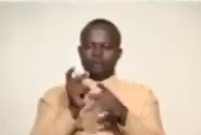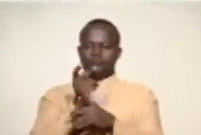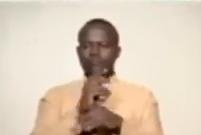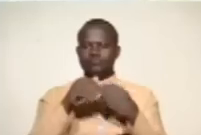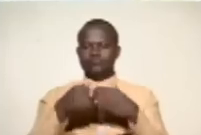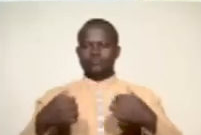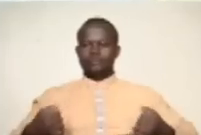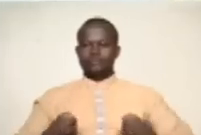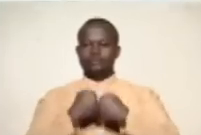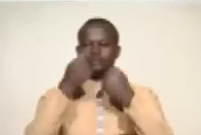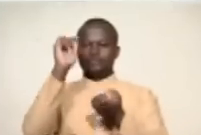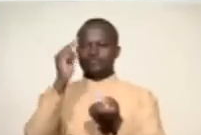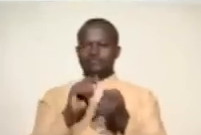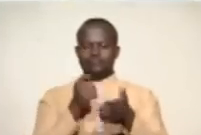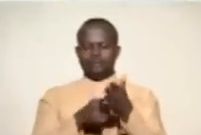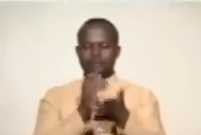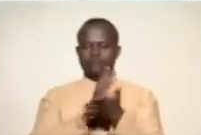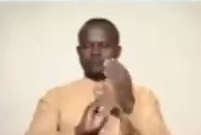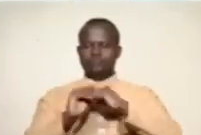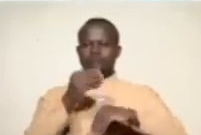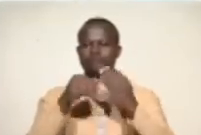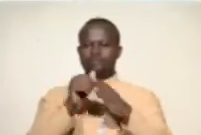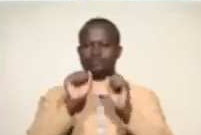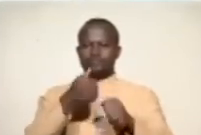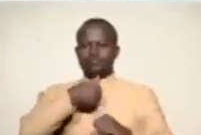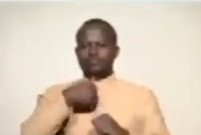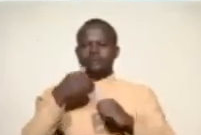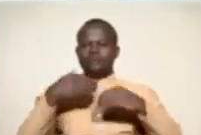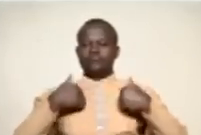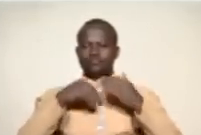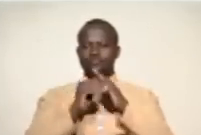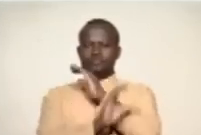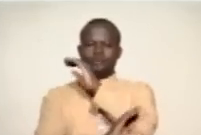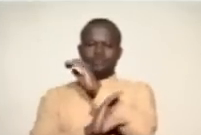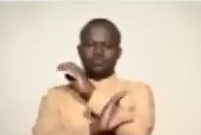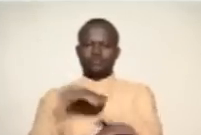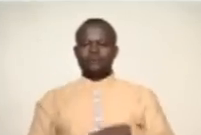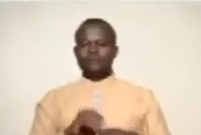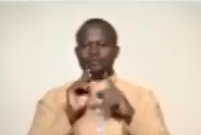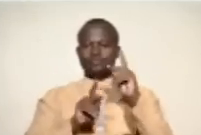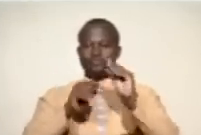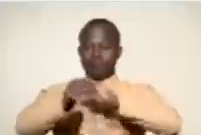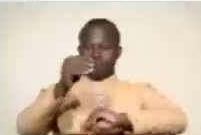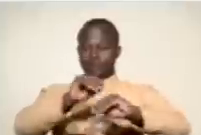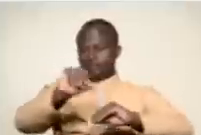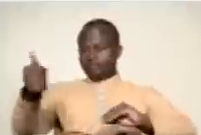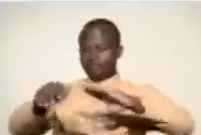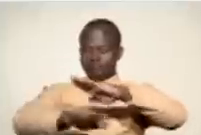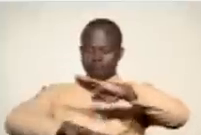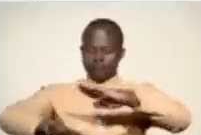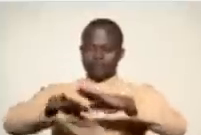no kungaruka kugabanyiriza imisoro bimwe mu bicuruzwa bishobora kugera ku buzima bw'igihugu. Abandi bazicuruza abandi bo hasi no